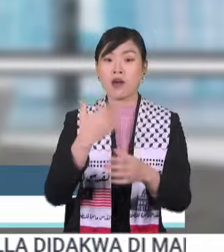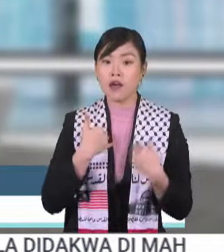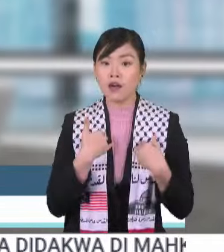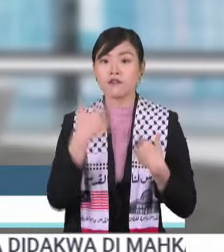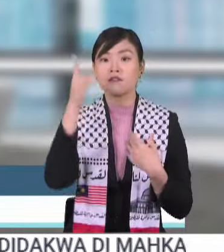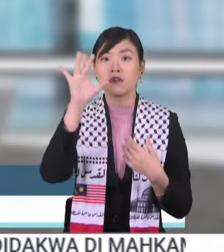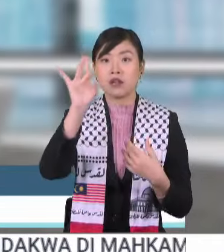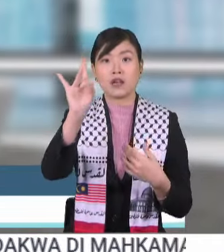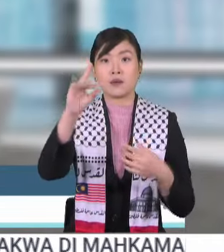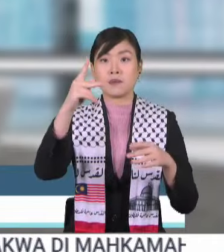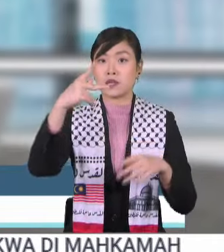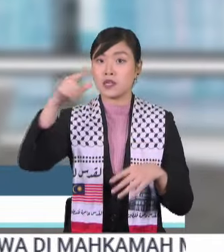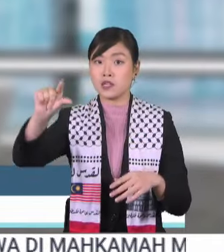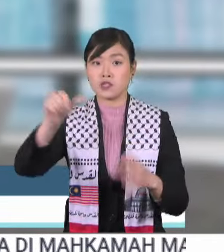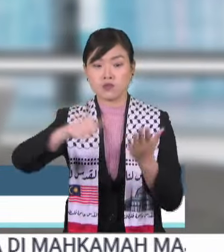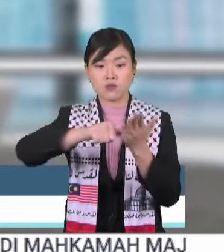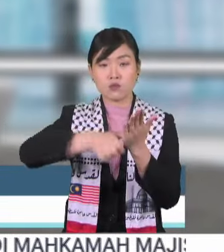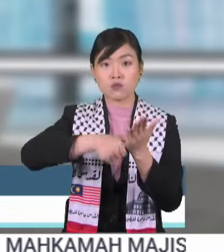bernilai